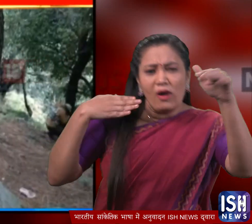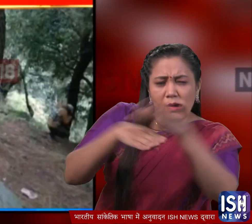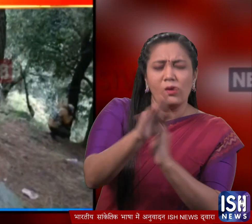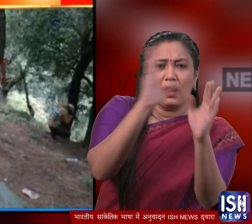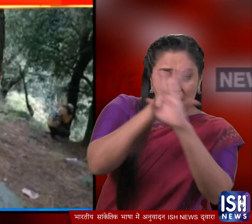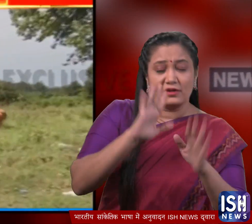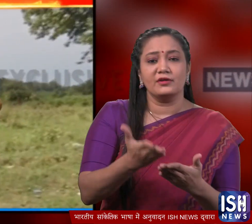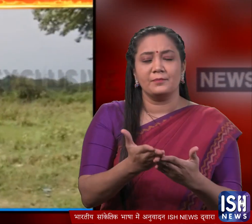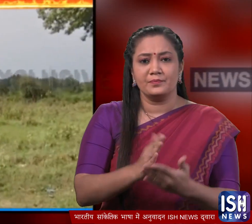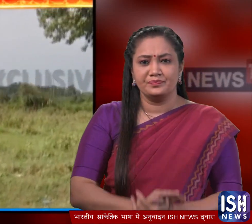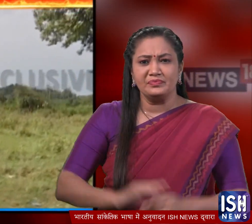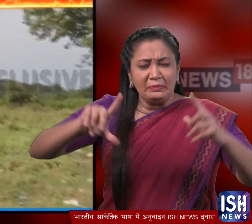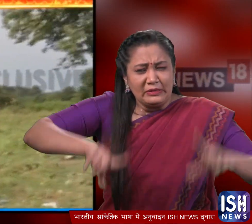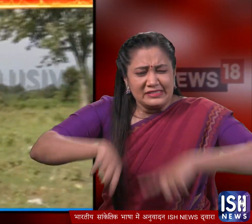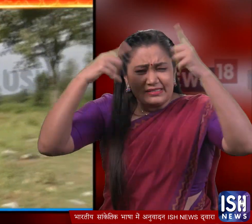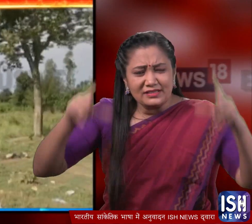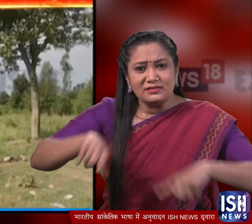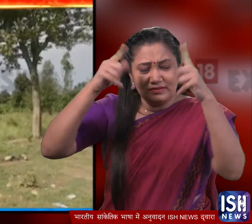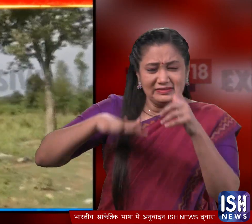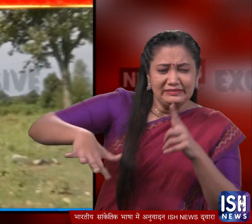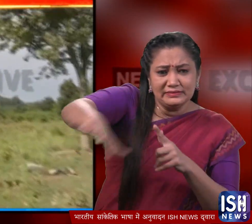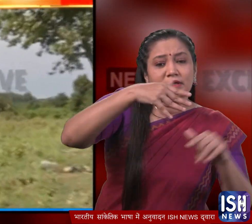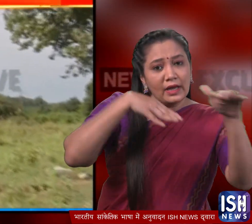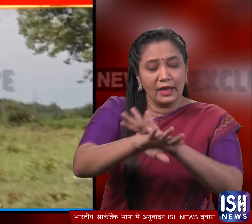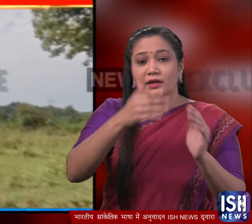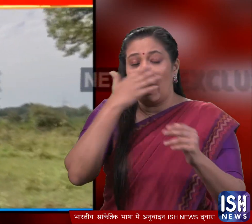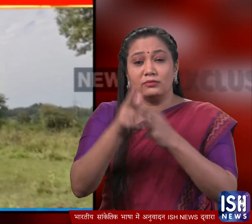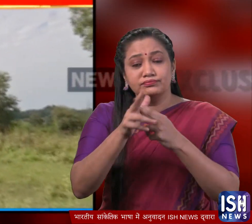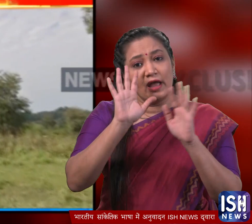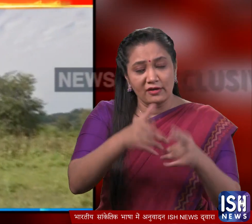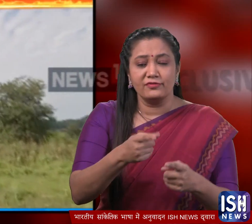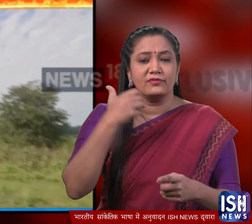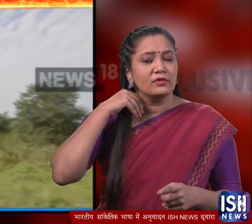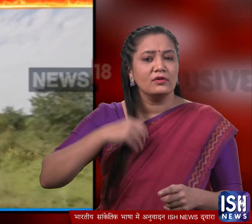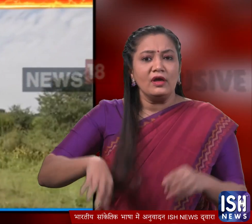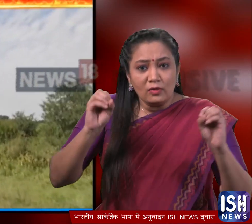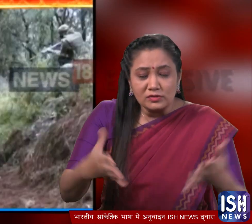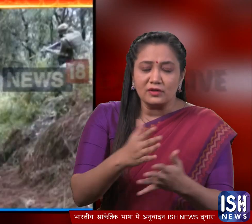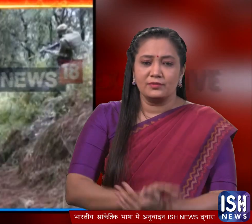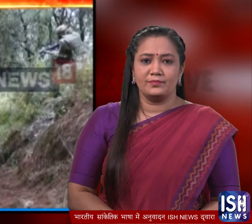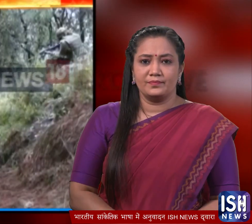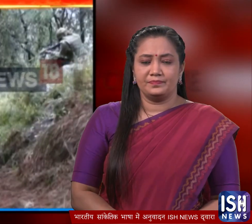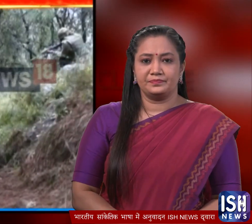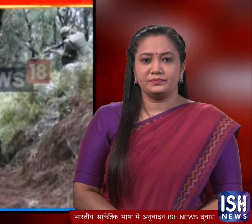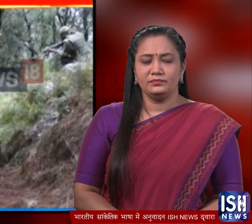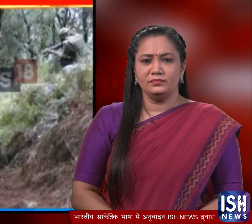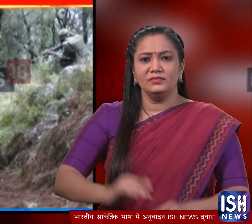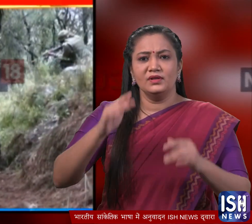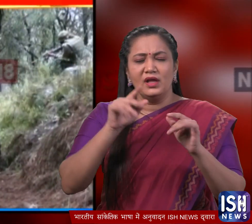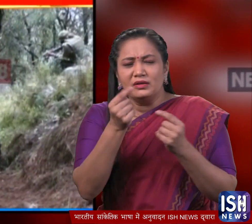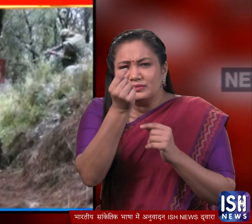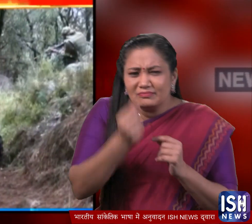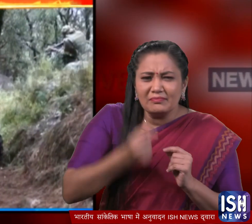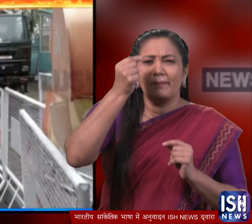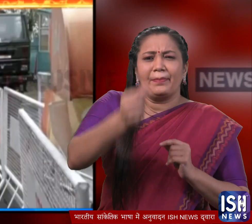घने जंगल में छुप गए थे। आप देख सकते हैं घना जंगल है, इस जंगल के भीतर आतंकियों के साथ मुठभेड़ अभी शुरू हुई है। एक तरफ घने जंगल में रह